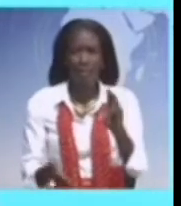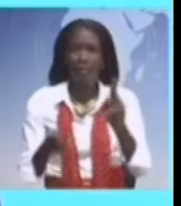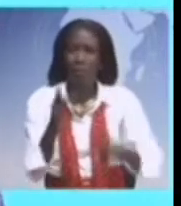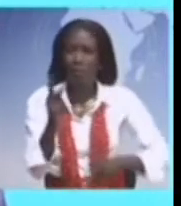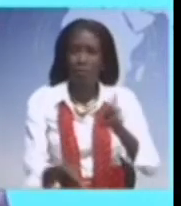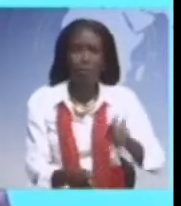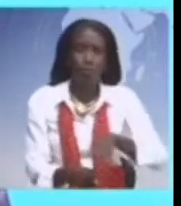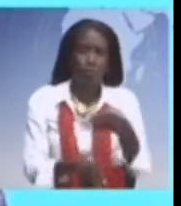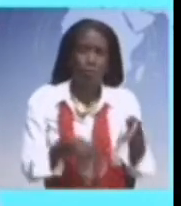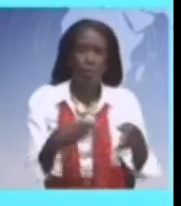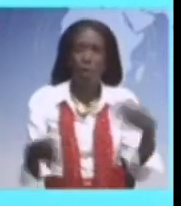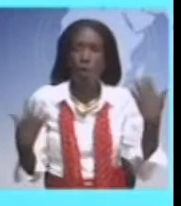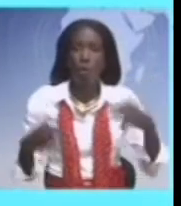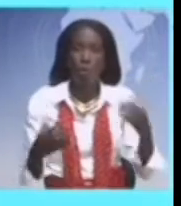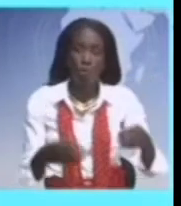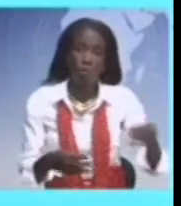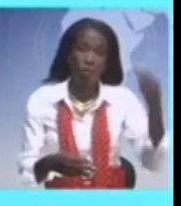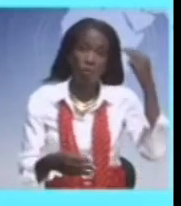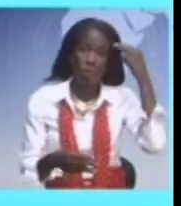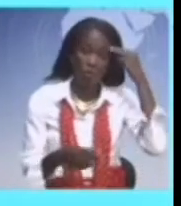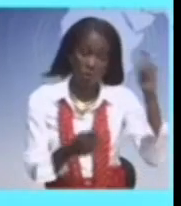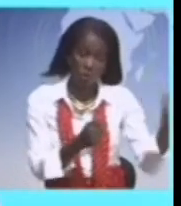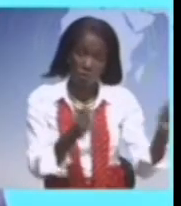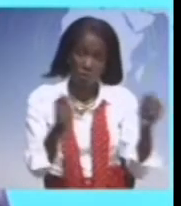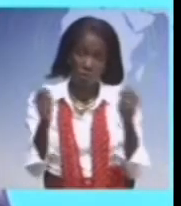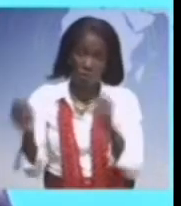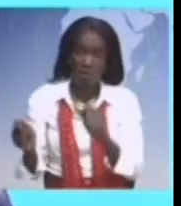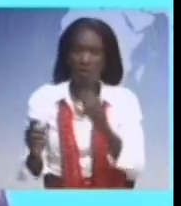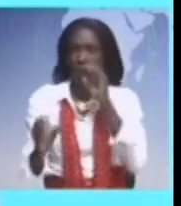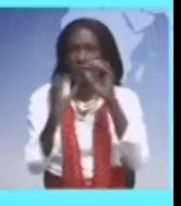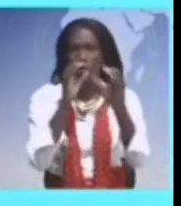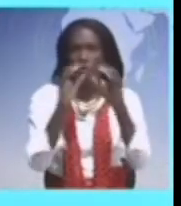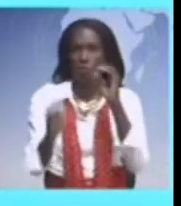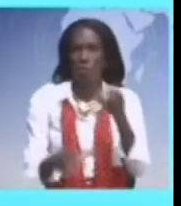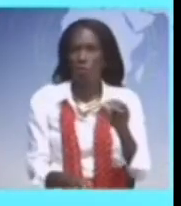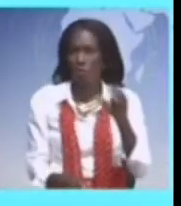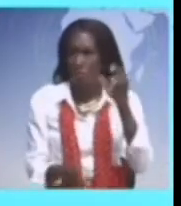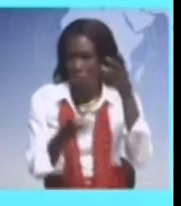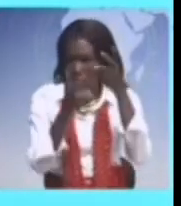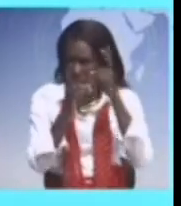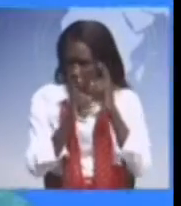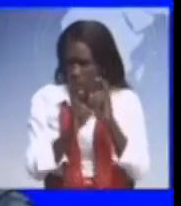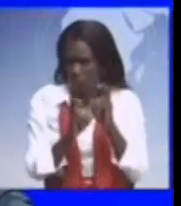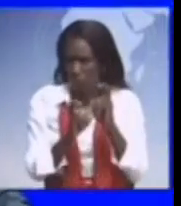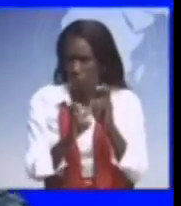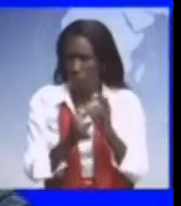gouvernement lu par le ministre de Transport, Ernest Pau Epiga, que nous écoutons.